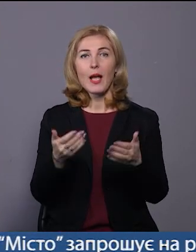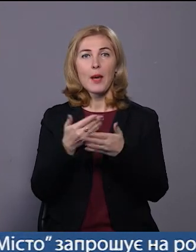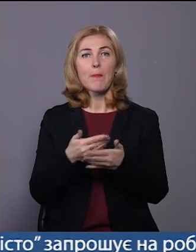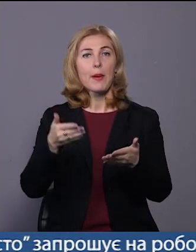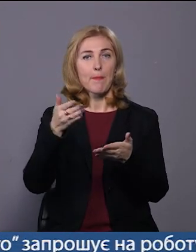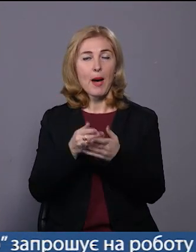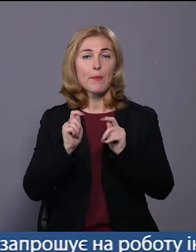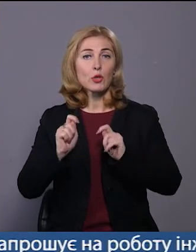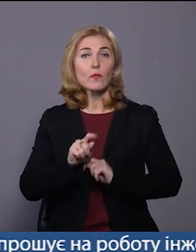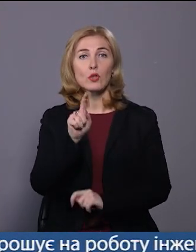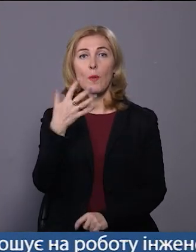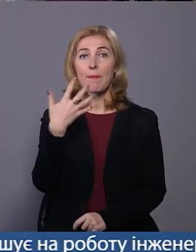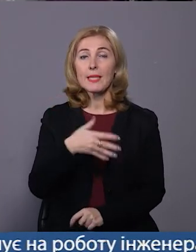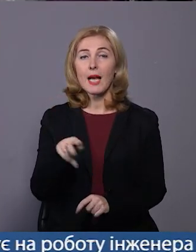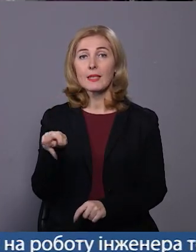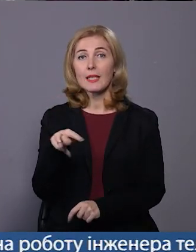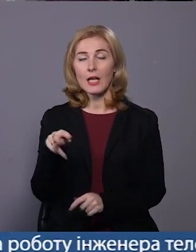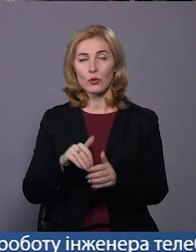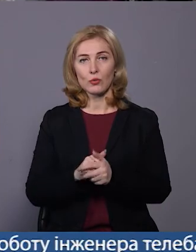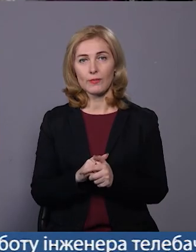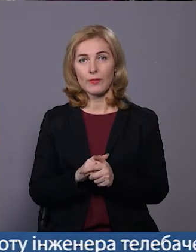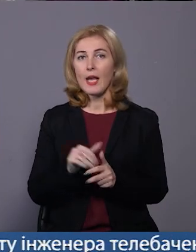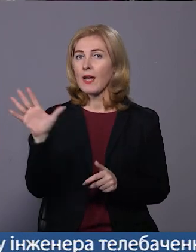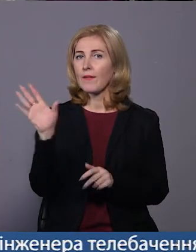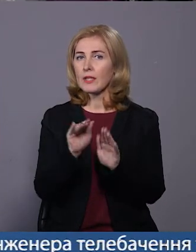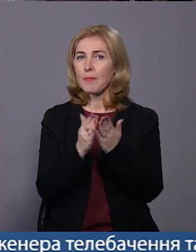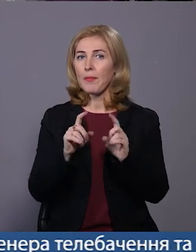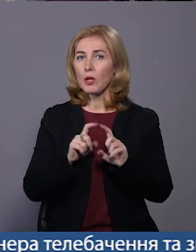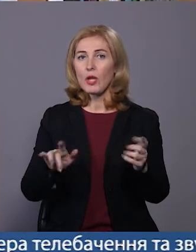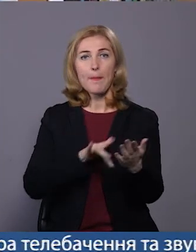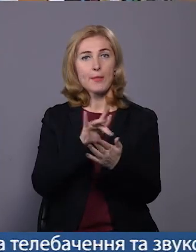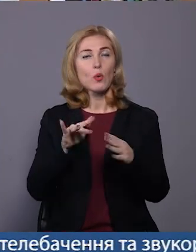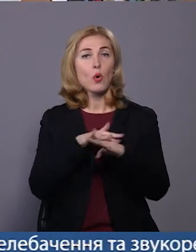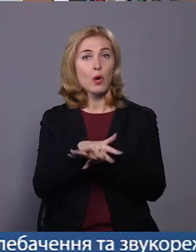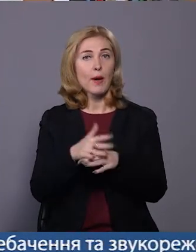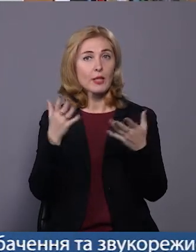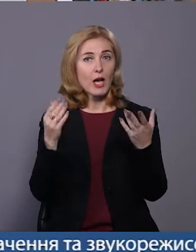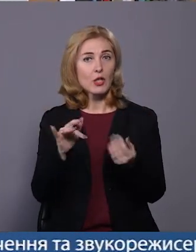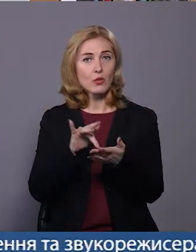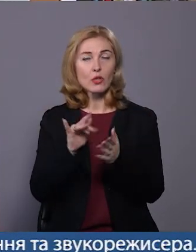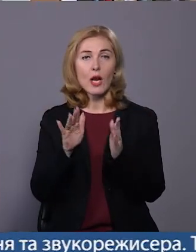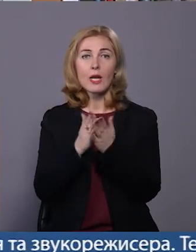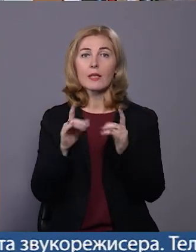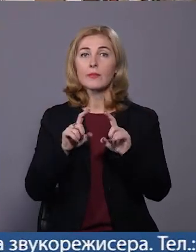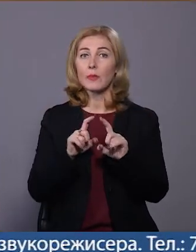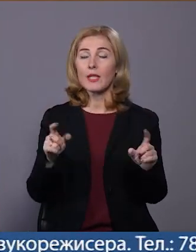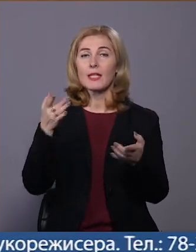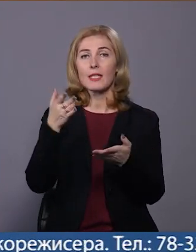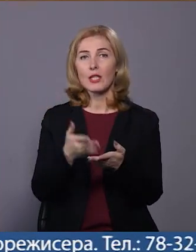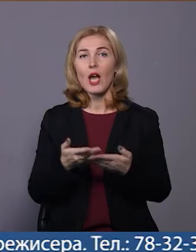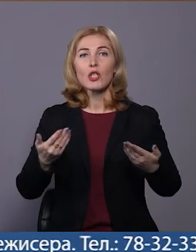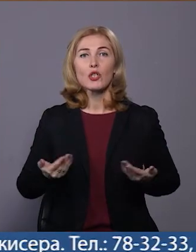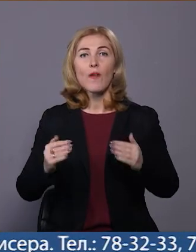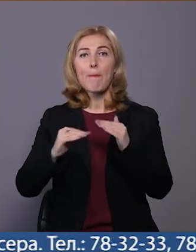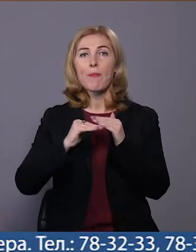маємо подарованих 150 примірників. Це усі бібліотеки міської громади. А ще у Центральній публічній бібліотеці є жива